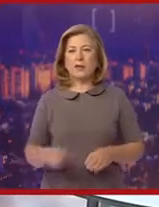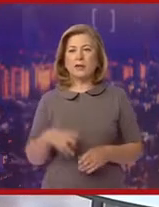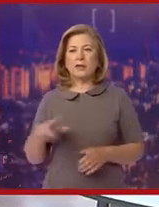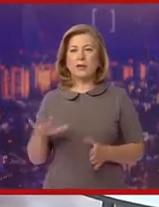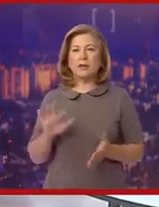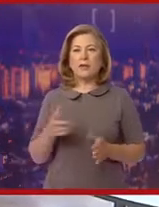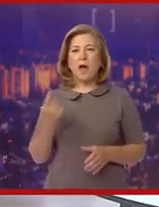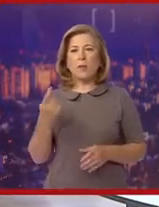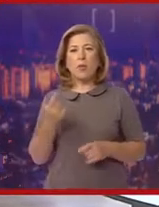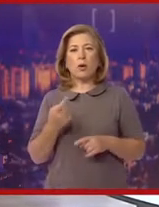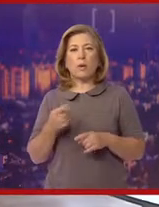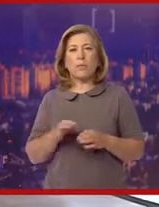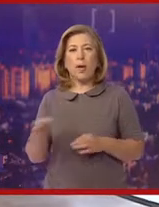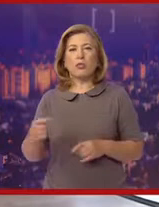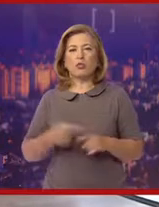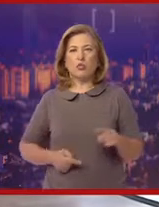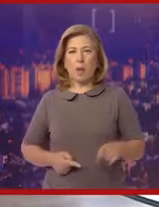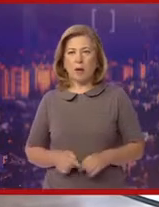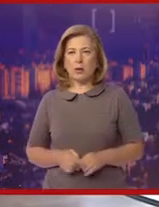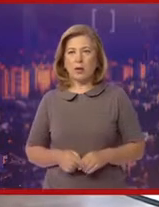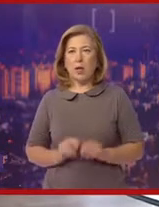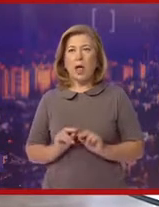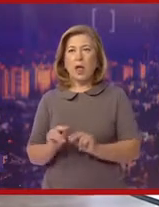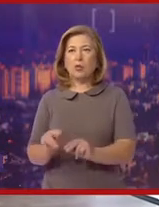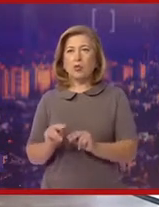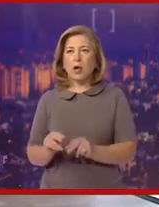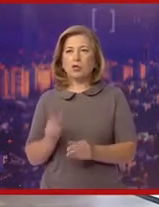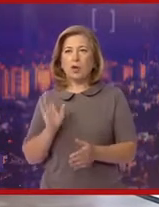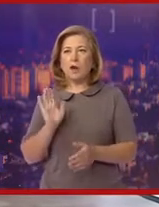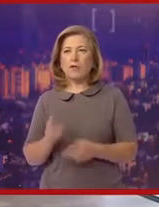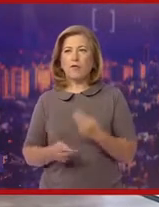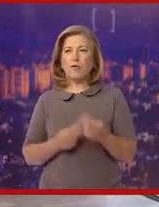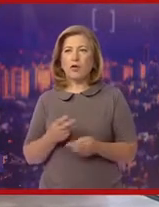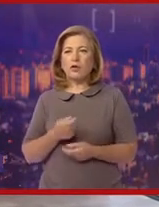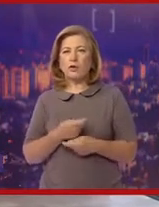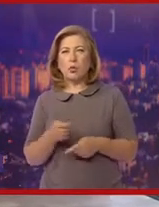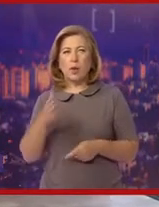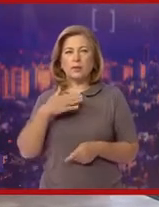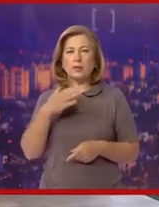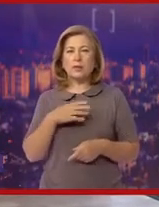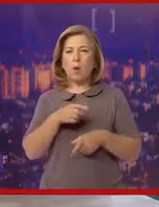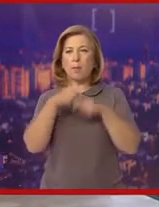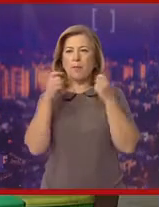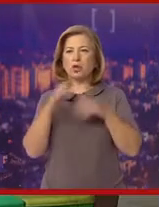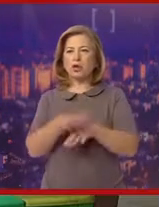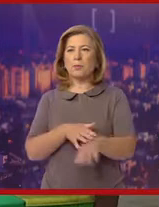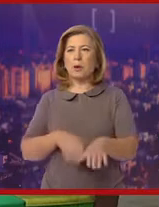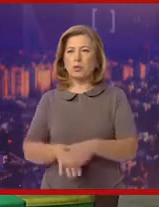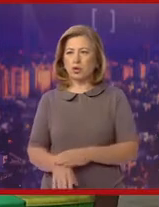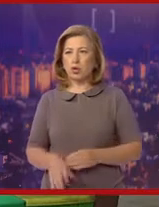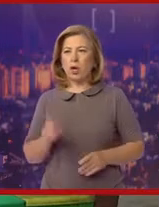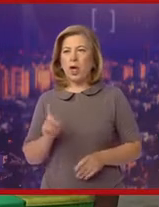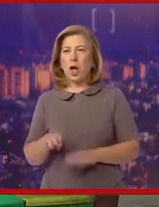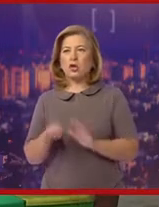de 1,5 metri. În plus, educatoarele vor purta pe tot parcursul zilei măști și mănuși de protecție. Regul greu